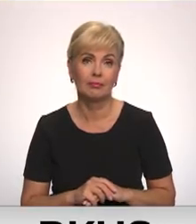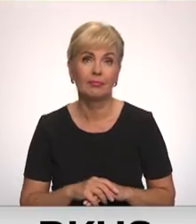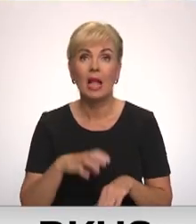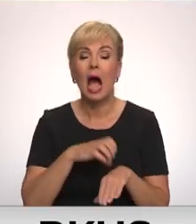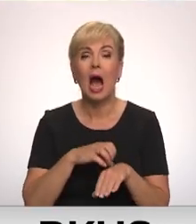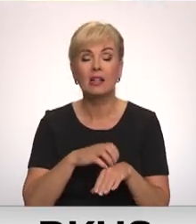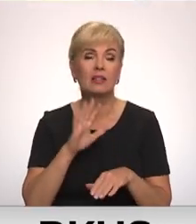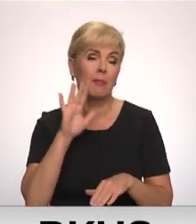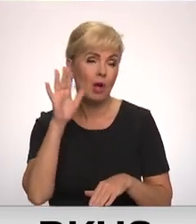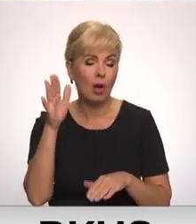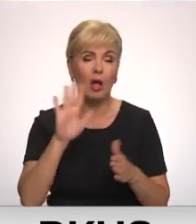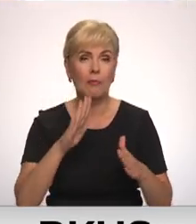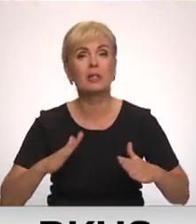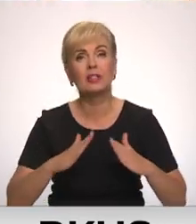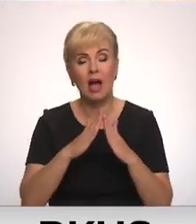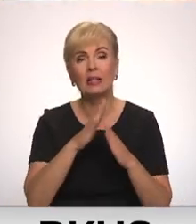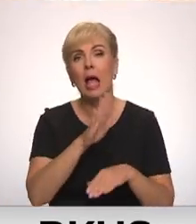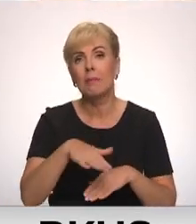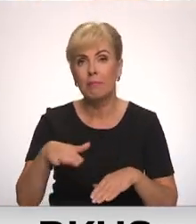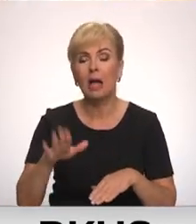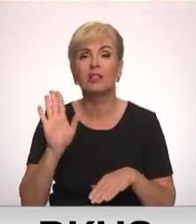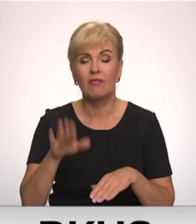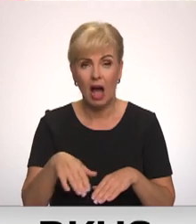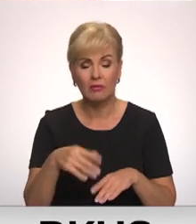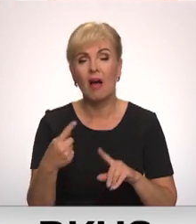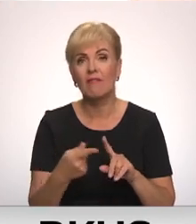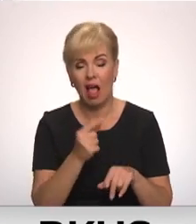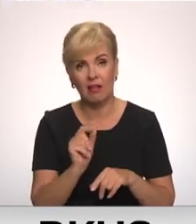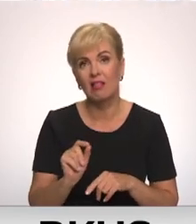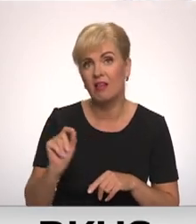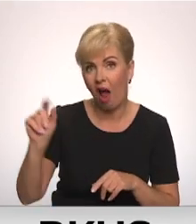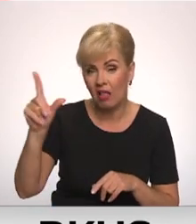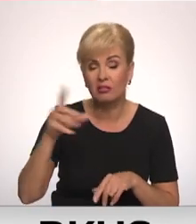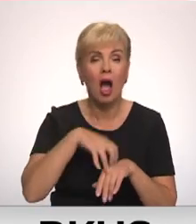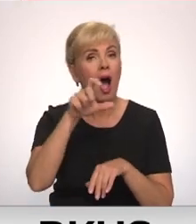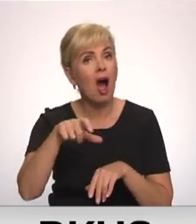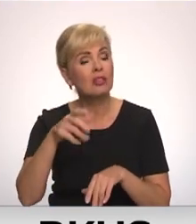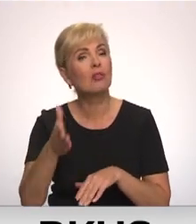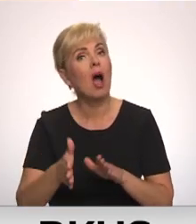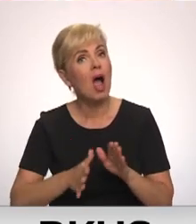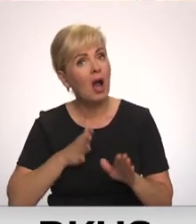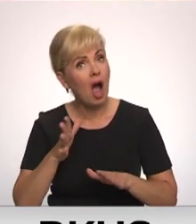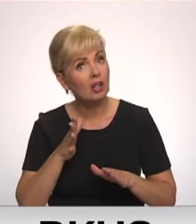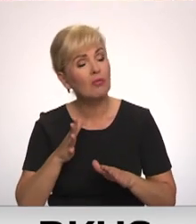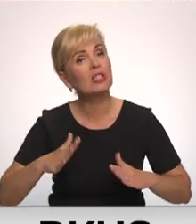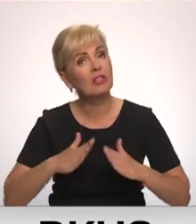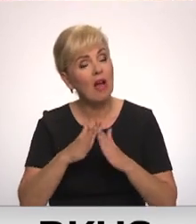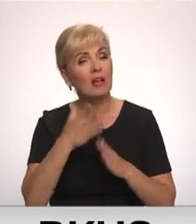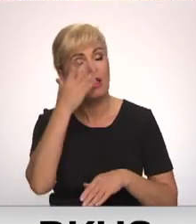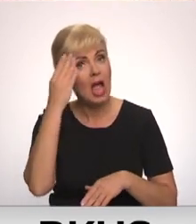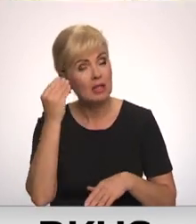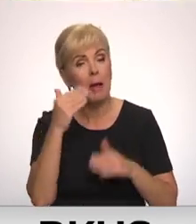Ārsti prognozēja, ka šajos svētkos pacientu pieplūdums varētu kļūt tikai vēl lielāks. Mediķi aicina, gatavojoties svētkiem, neaizmirst par